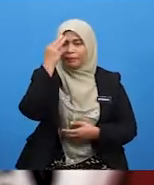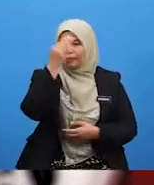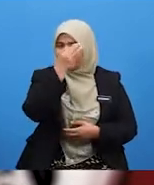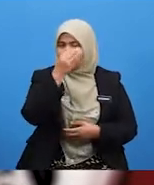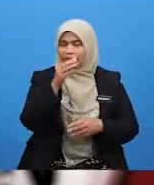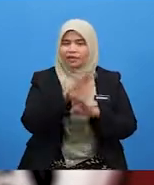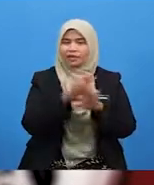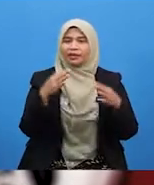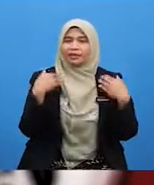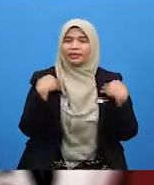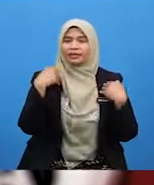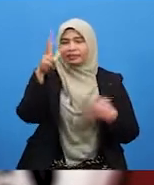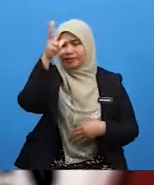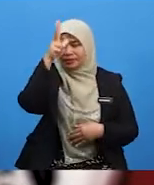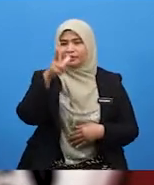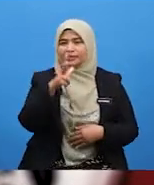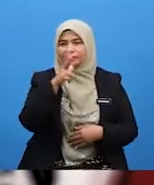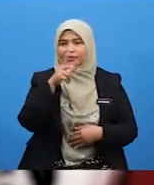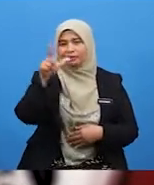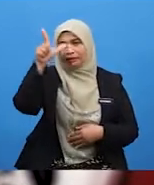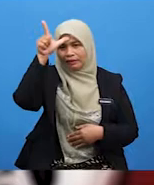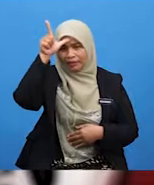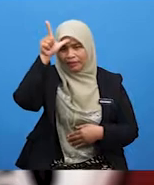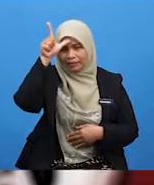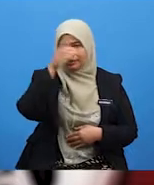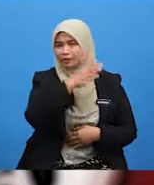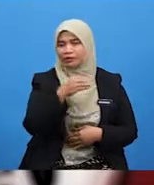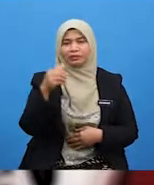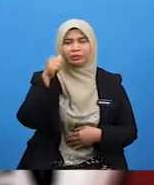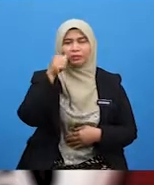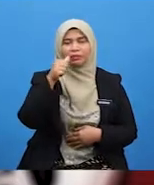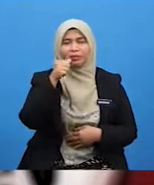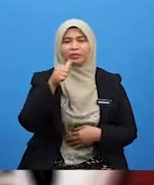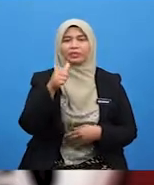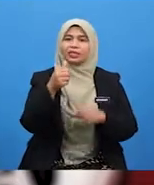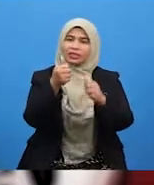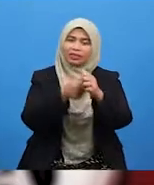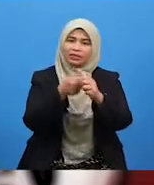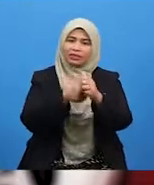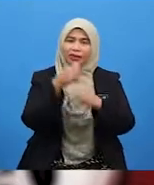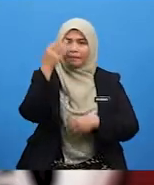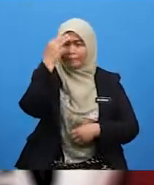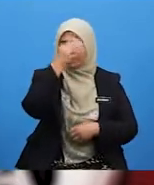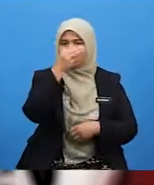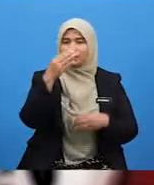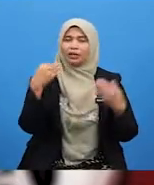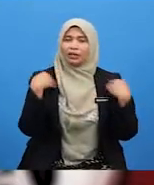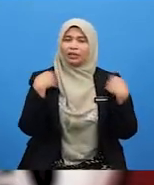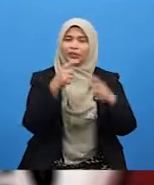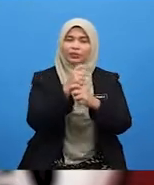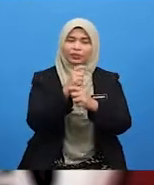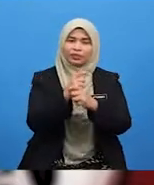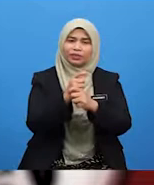Malaikat tidak ada jantina, lelaki dan perempuan. Setiap malaikat mempunyai tugasan